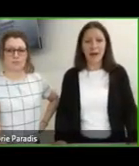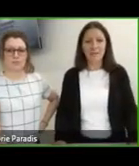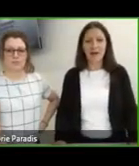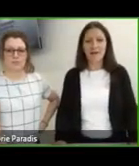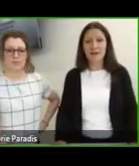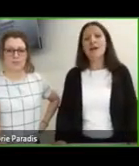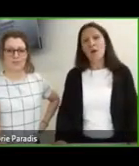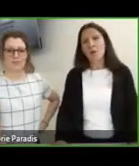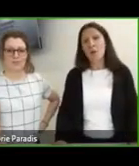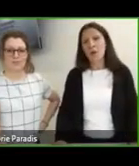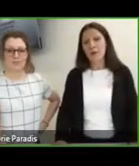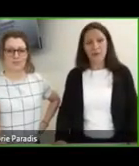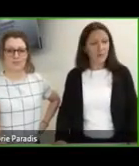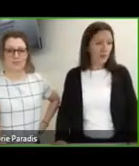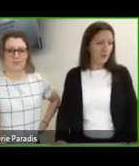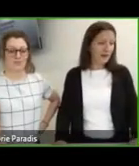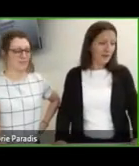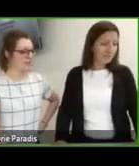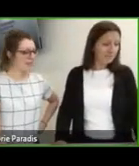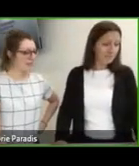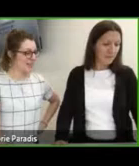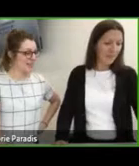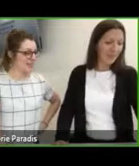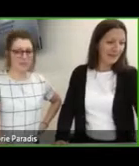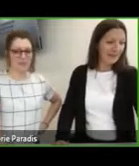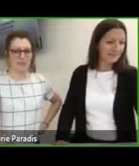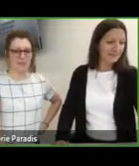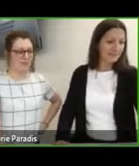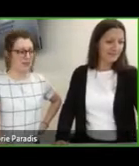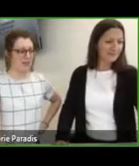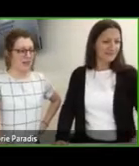par rapport aux nouvelles.